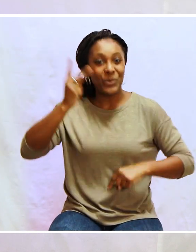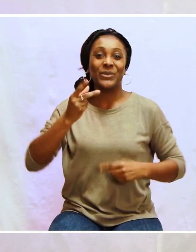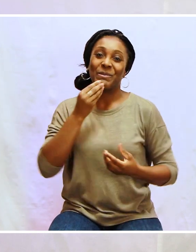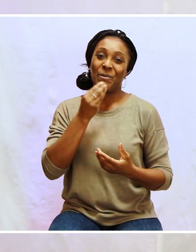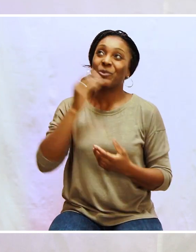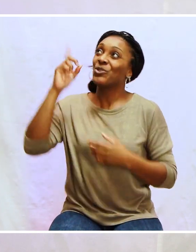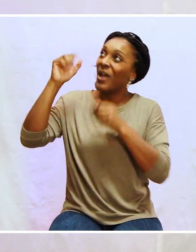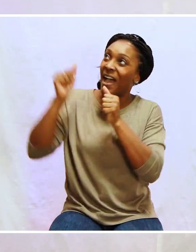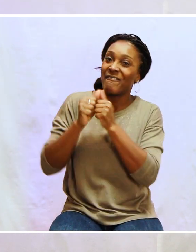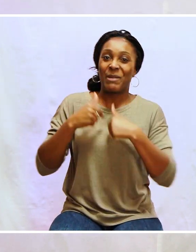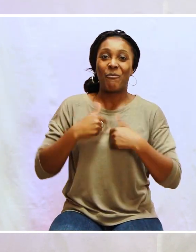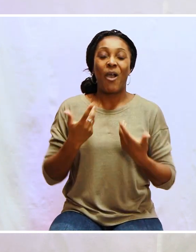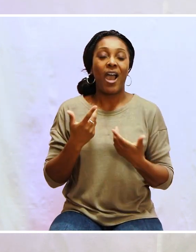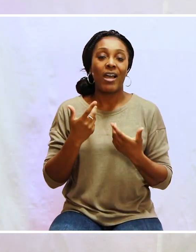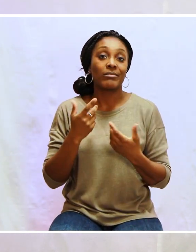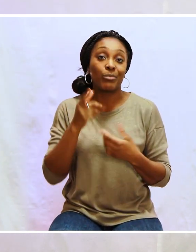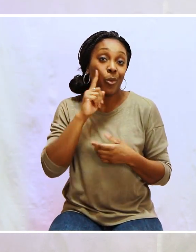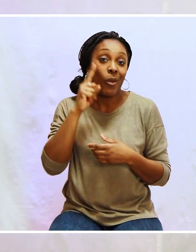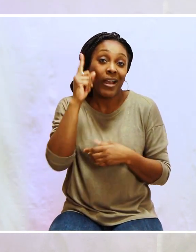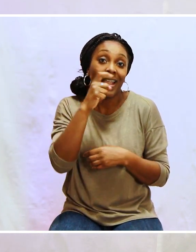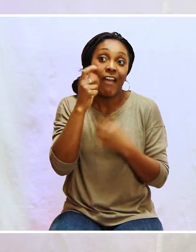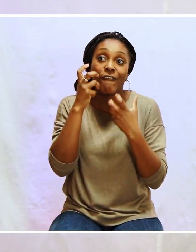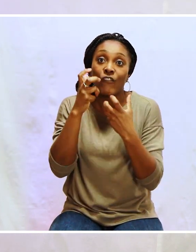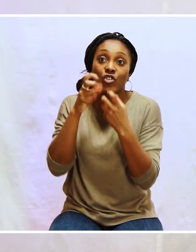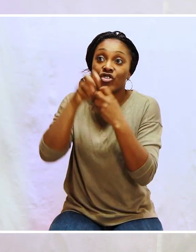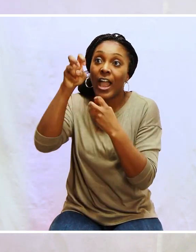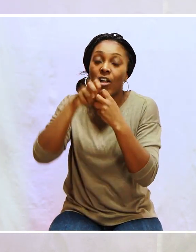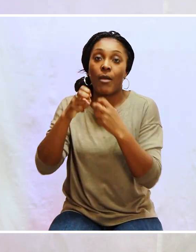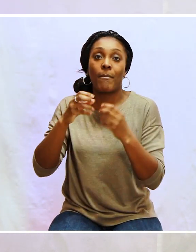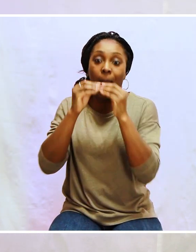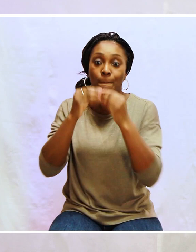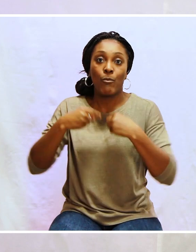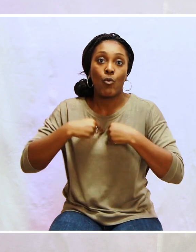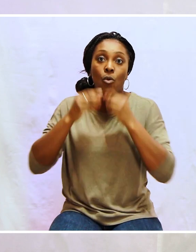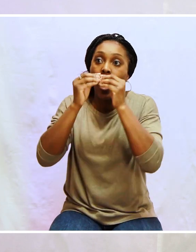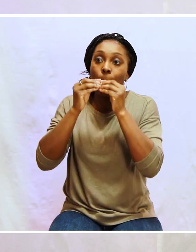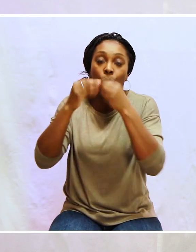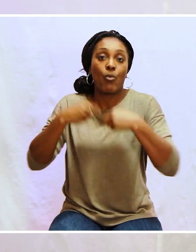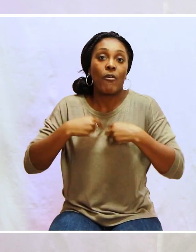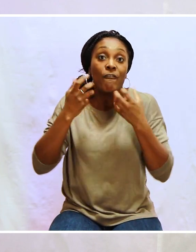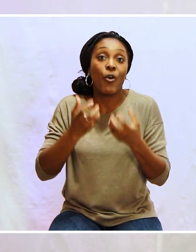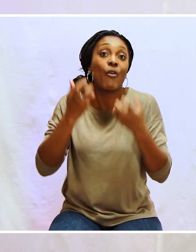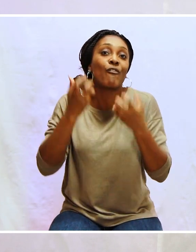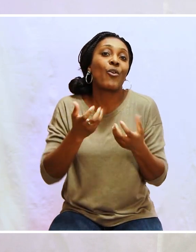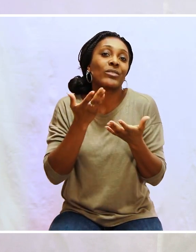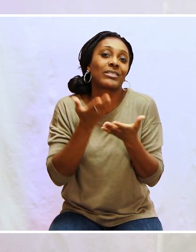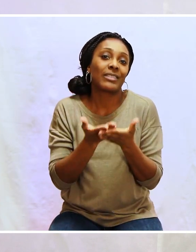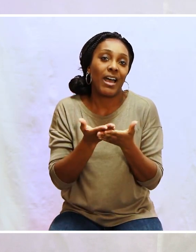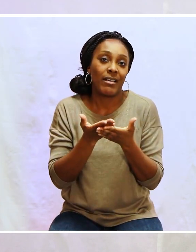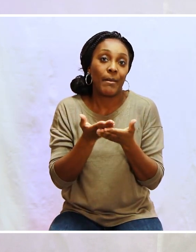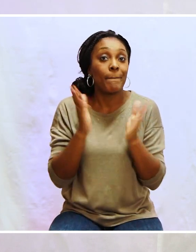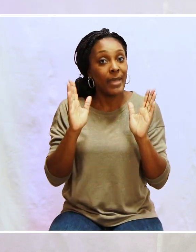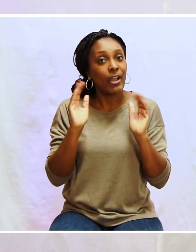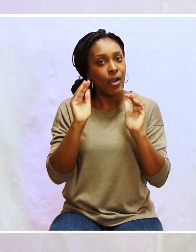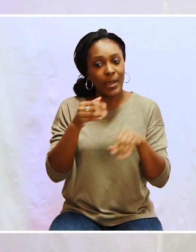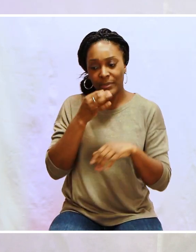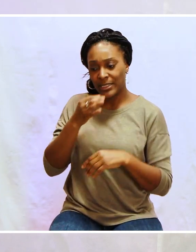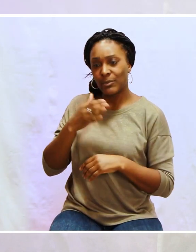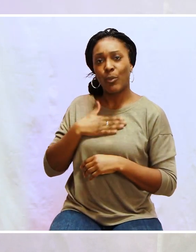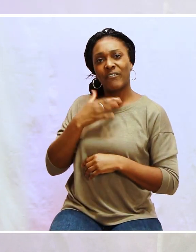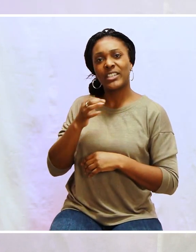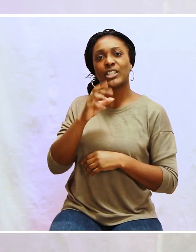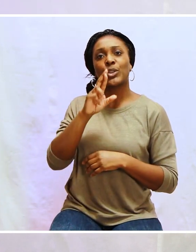je désire, en fait, c'est son amour. En fait, elle cherche toujours l'amour de Jacob derrière tout cela. Mais en attendant, elle déclare que là, oui, Ruben,